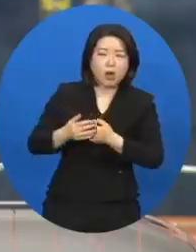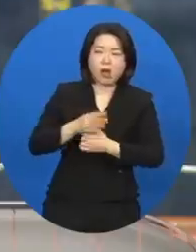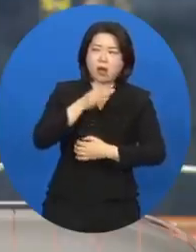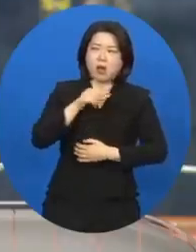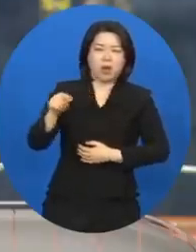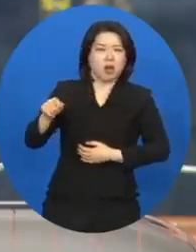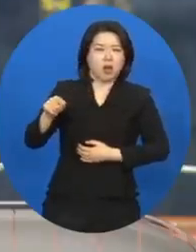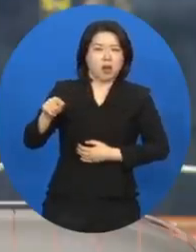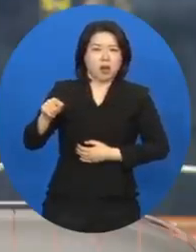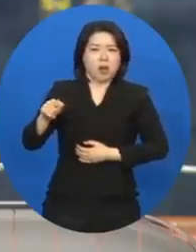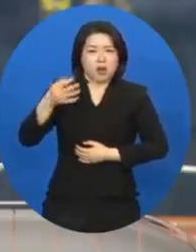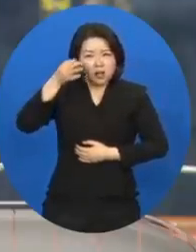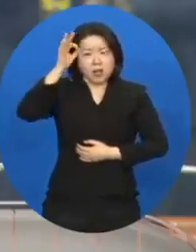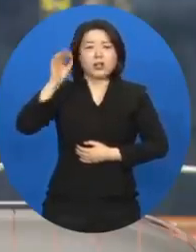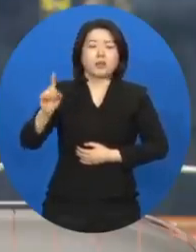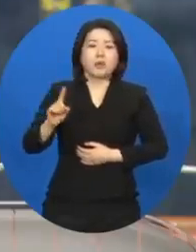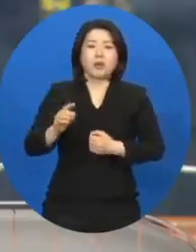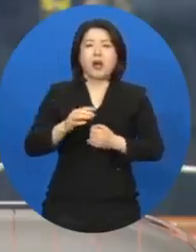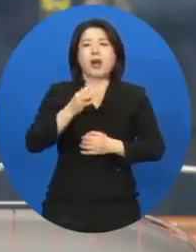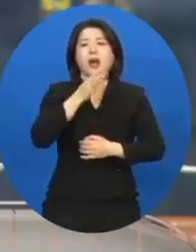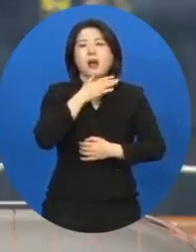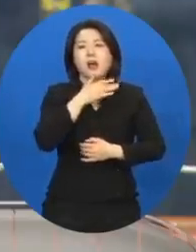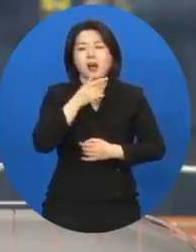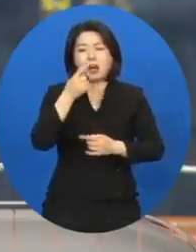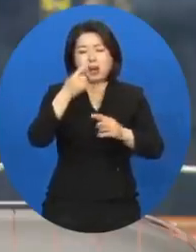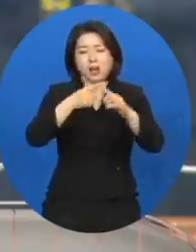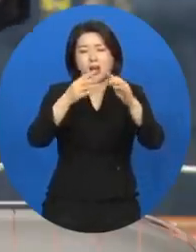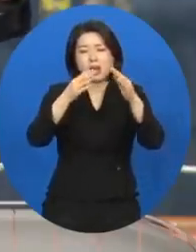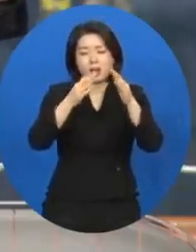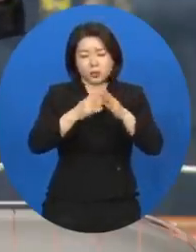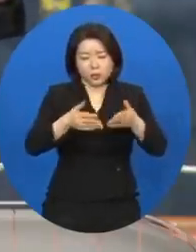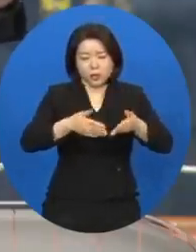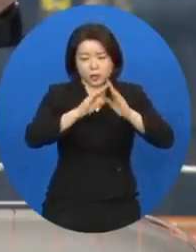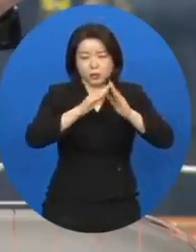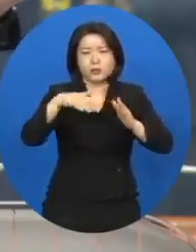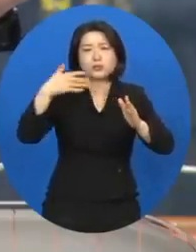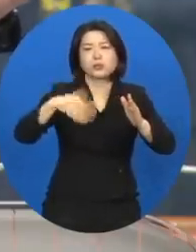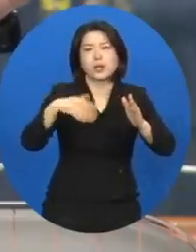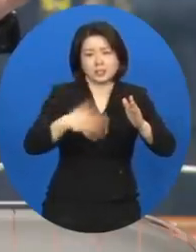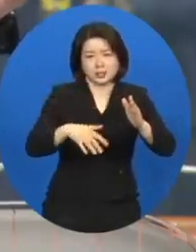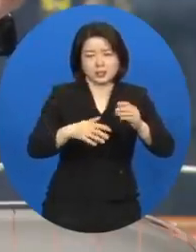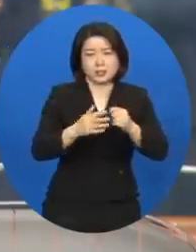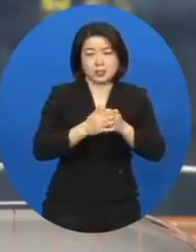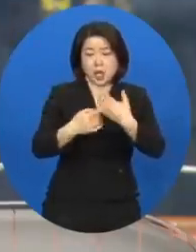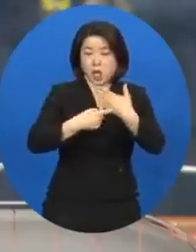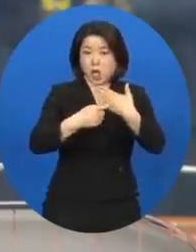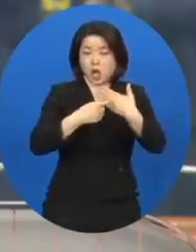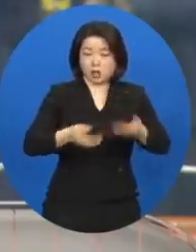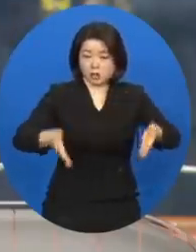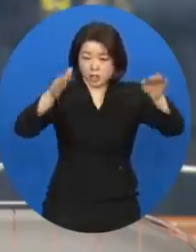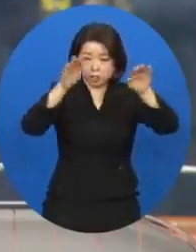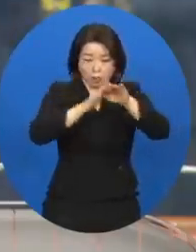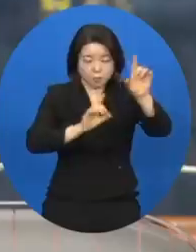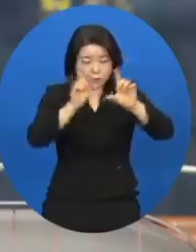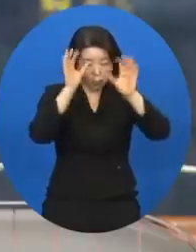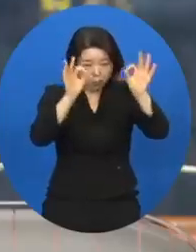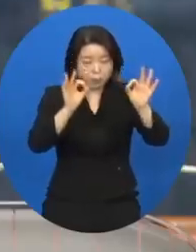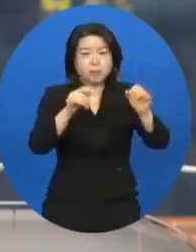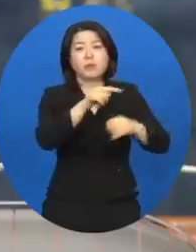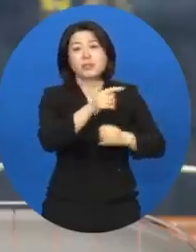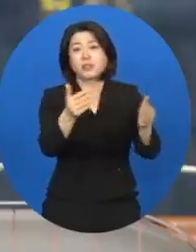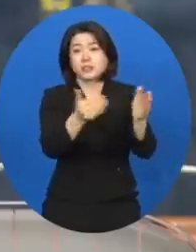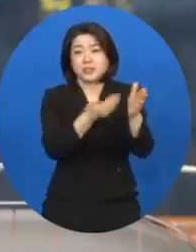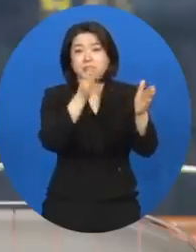예배당 건축이 끝난 게 아니라는 거예요. 건물로서만 예배당이라면 끝났죠. 그런데 진짜